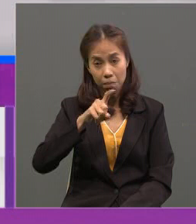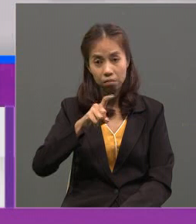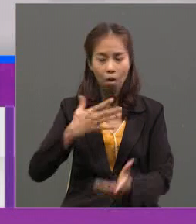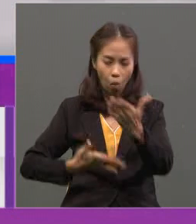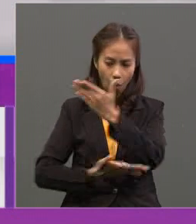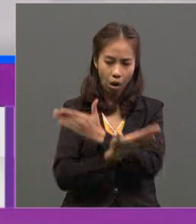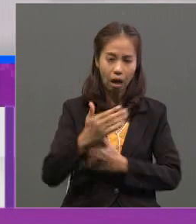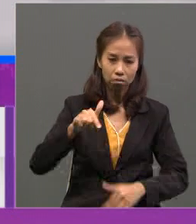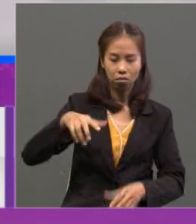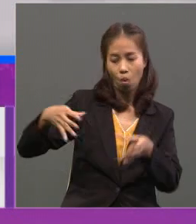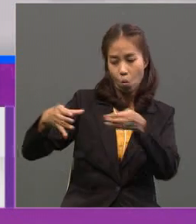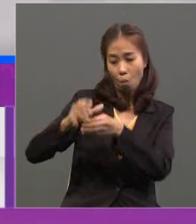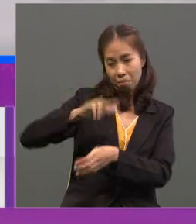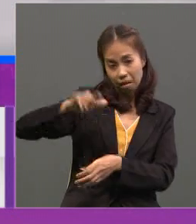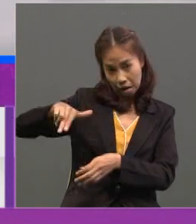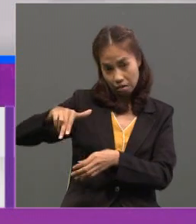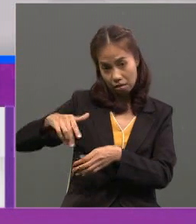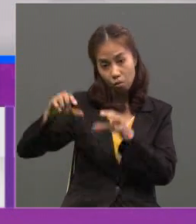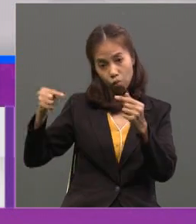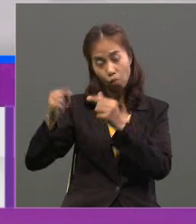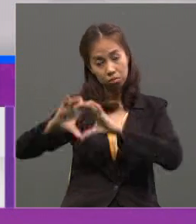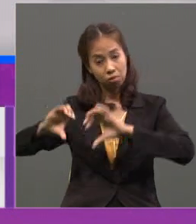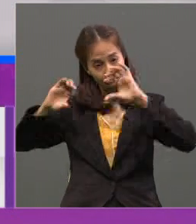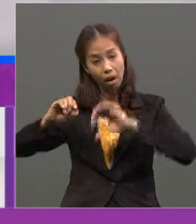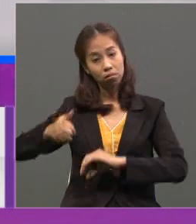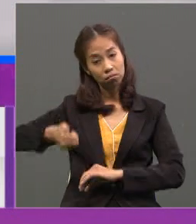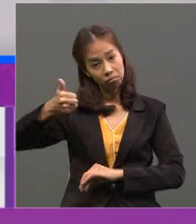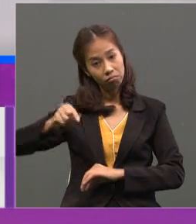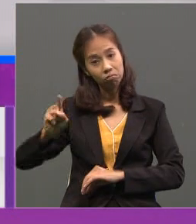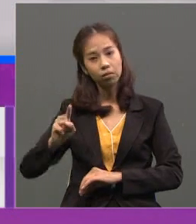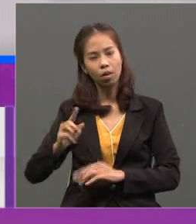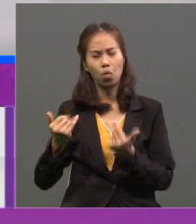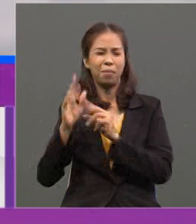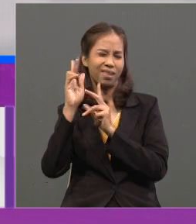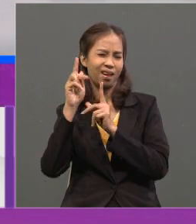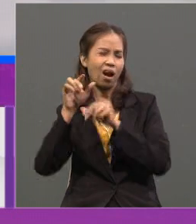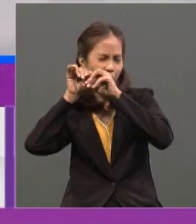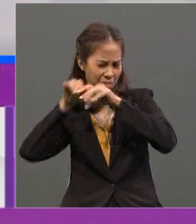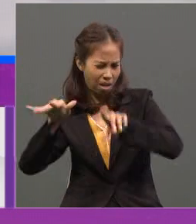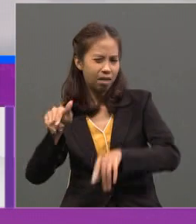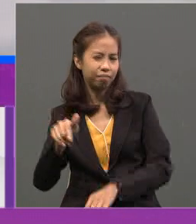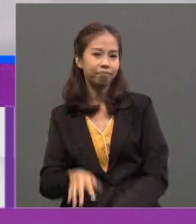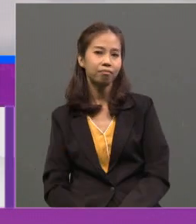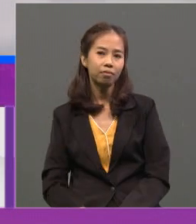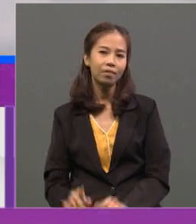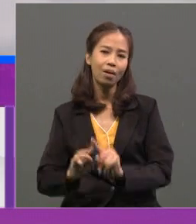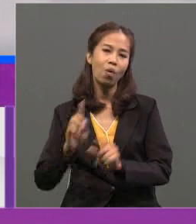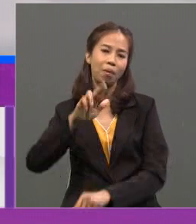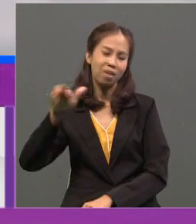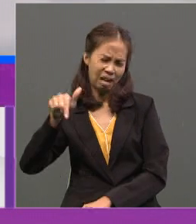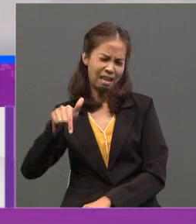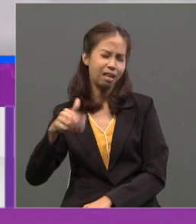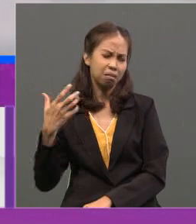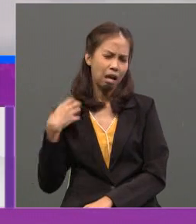ยจะไปตั้งรัฐบาลนะคะแข่งกับในสวของกาวไลเพาวตอนนี้มันกมีกระแข่าวครึกโคมกทีเดียวนะครบ ปตตเศษอยู่นะ